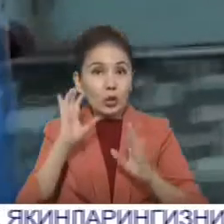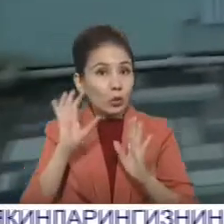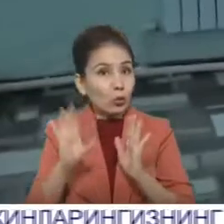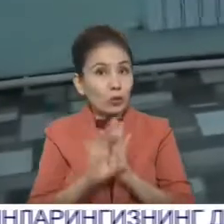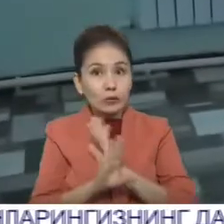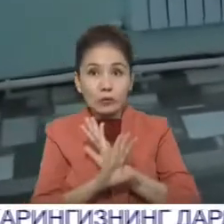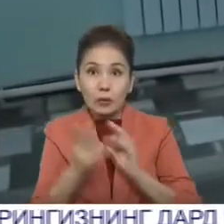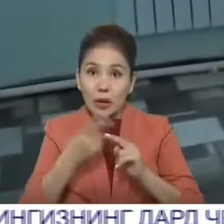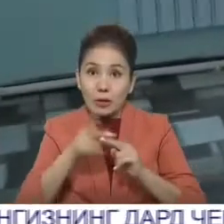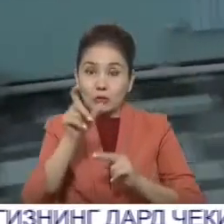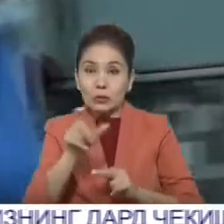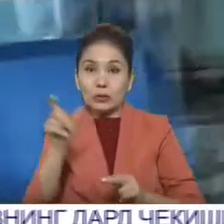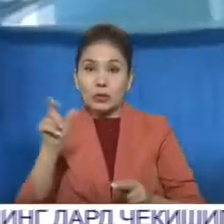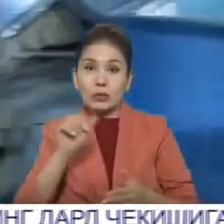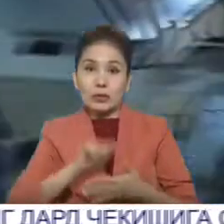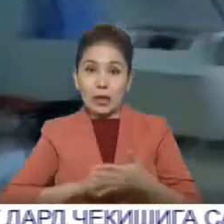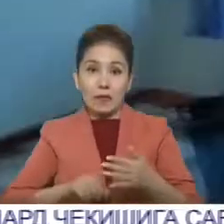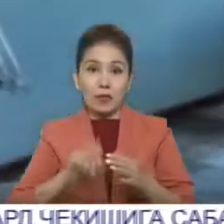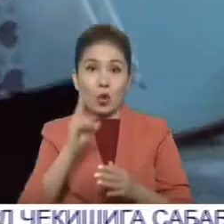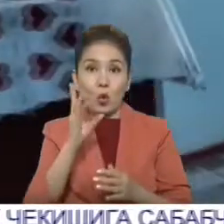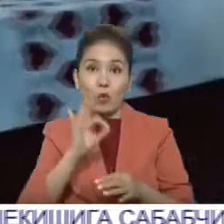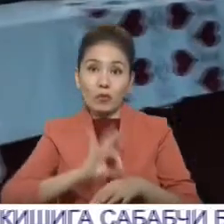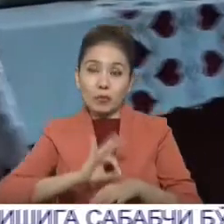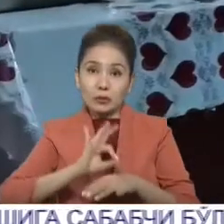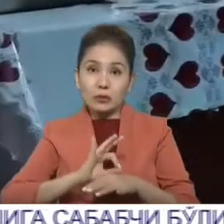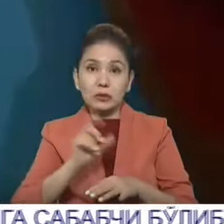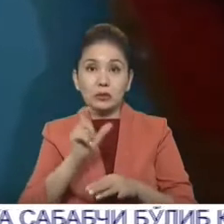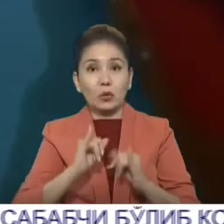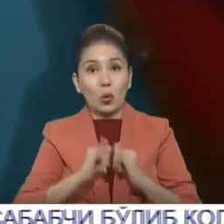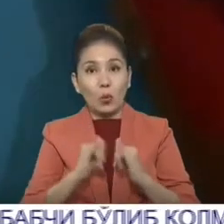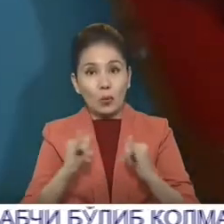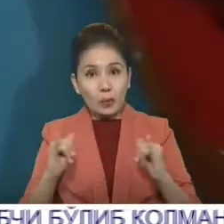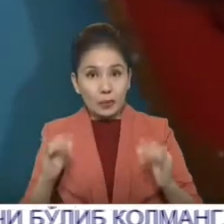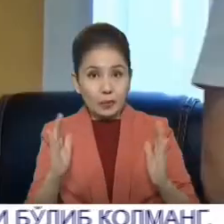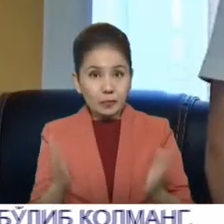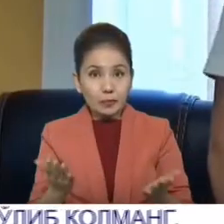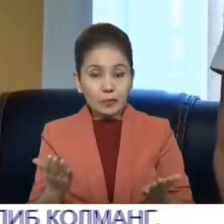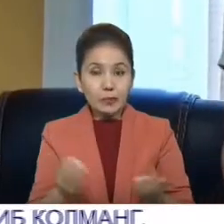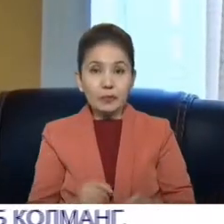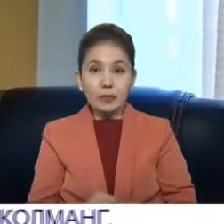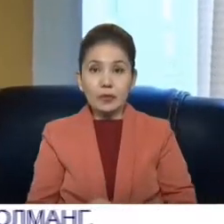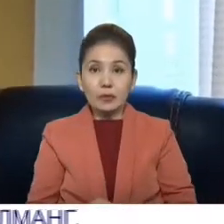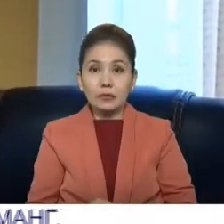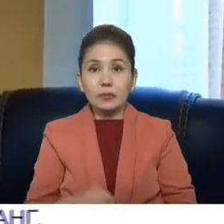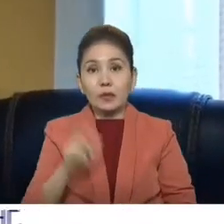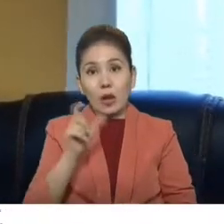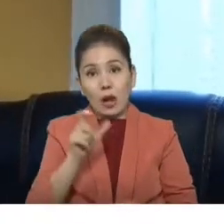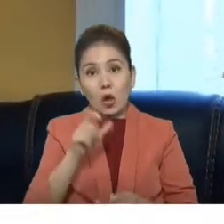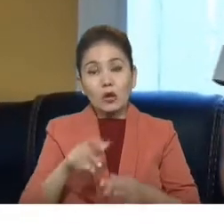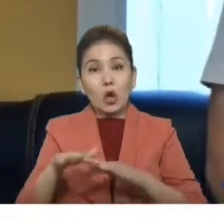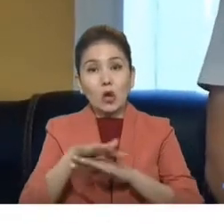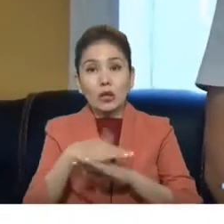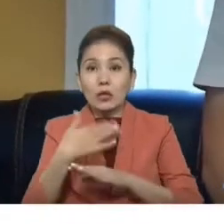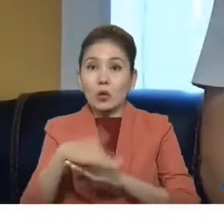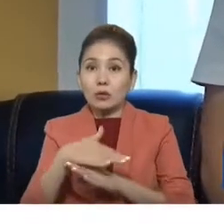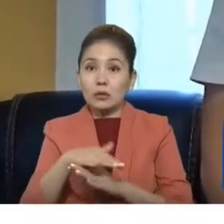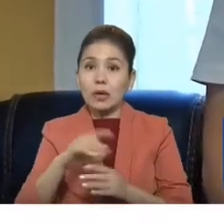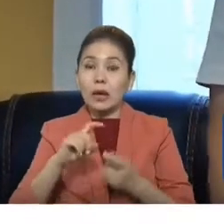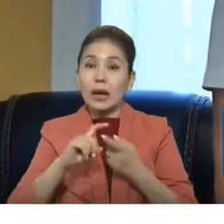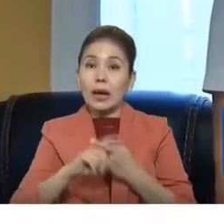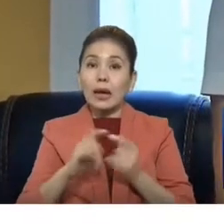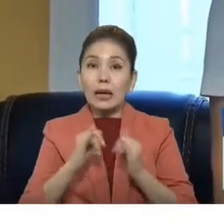мана шундай инсонлар сабаб COVID билан касалланган беморлар сони ортиб бормоқда. Кўчаларда, аҳолини орасида фақатдан